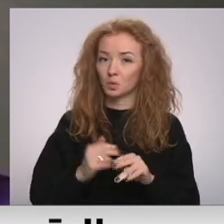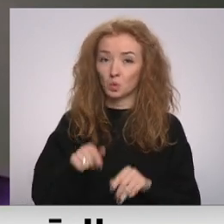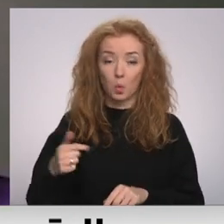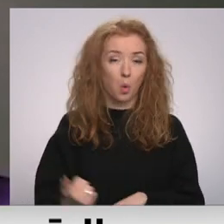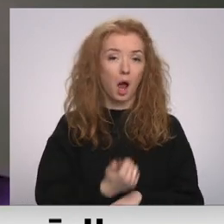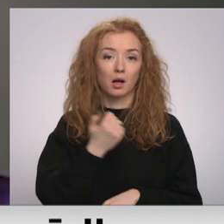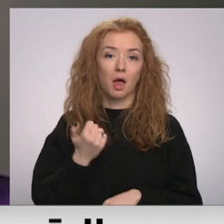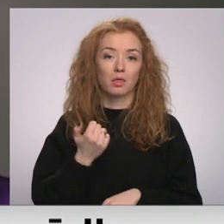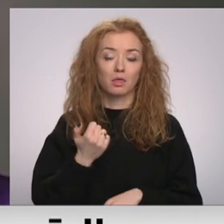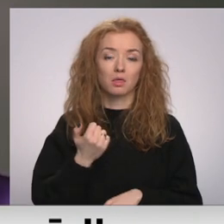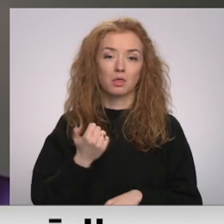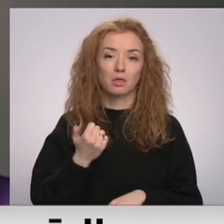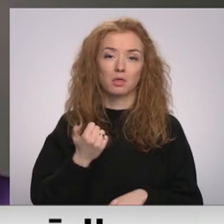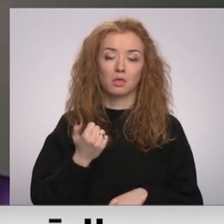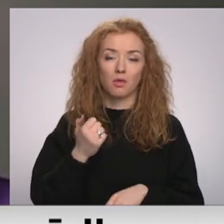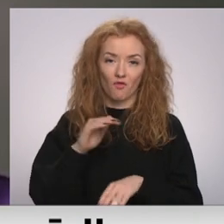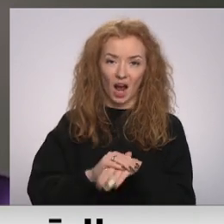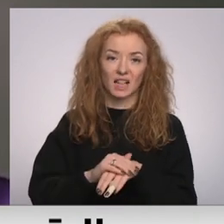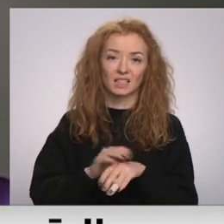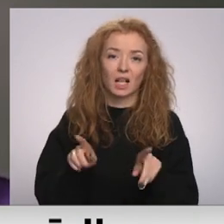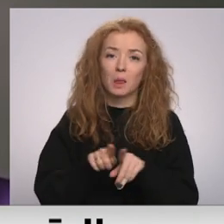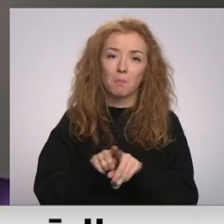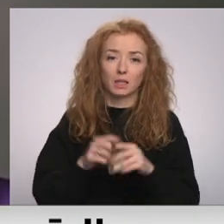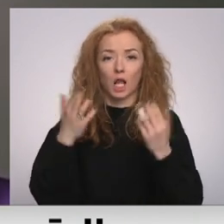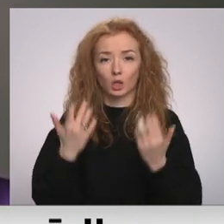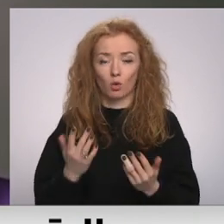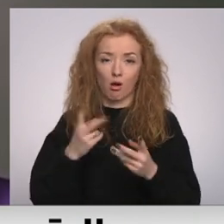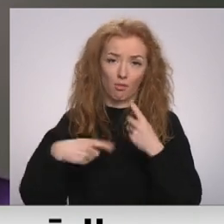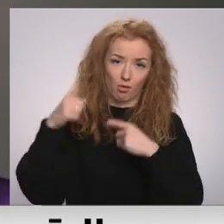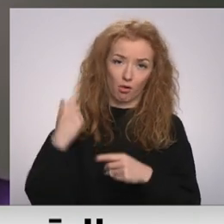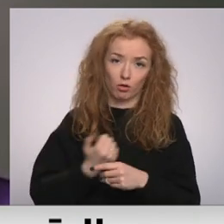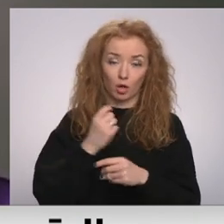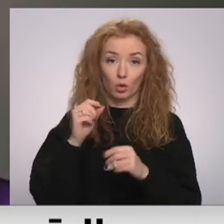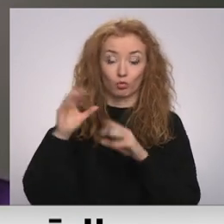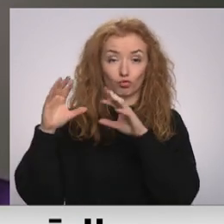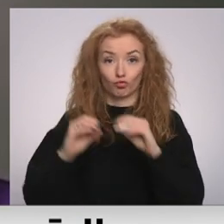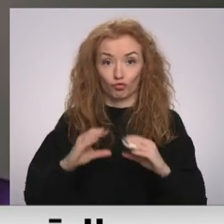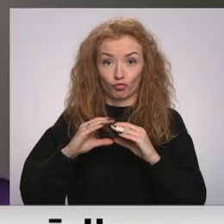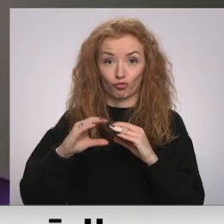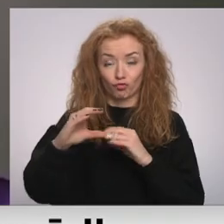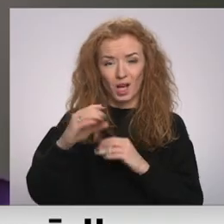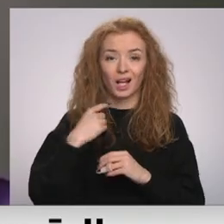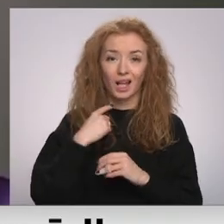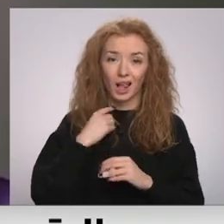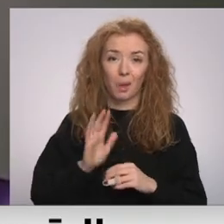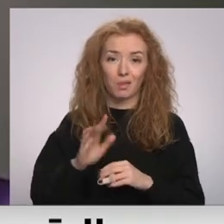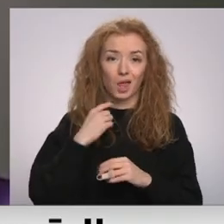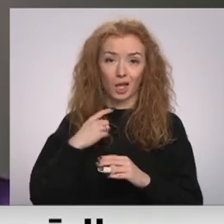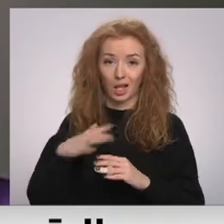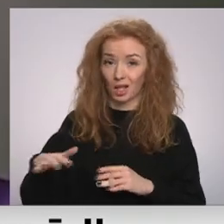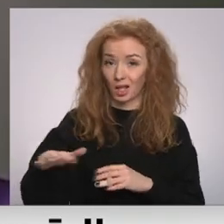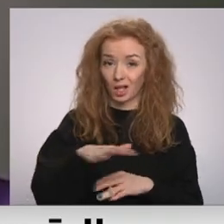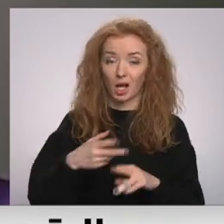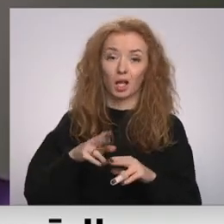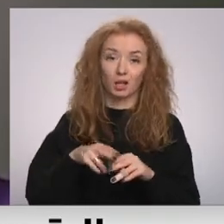šogad es teiktu, ka būtībā ir tas pats, uzkrita biezāks sniegs, īpaši Rīga pie Rīga, nu tad attiecīgi